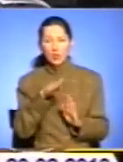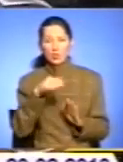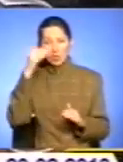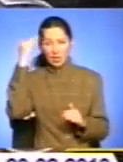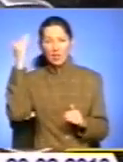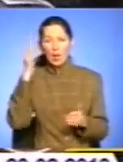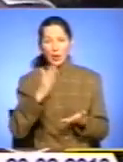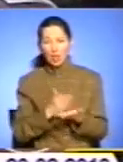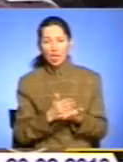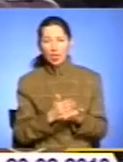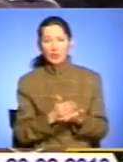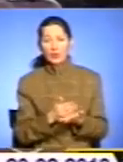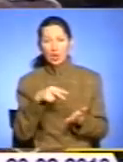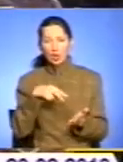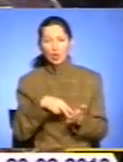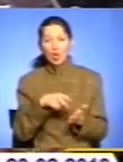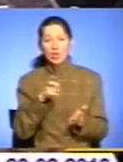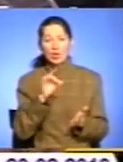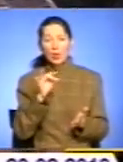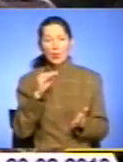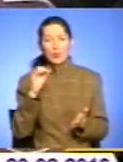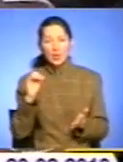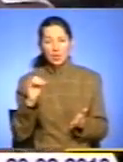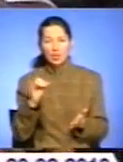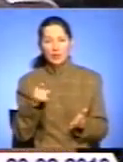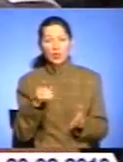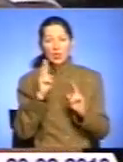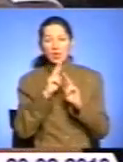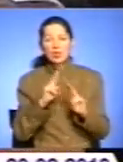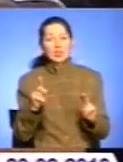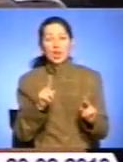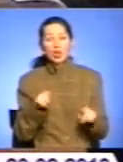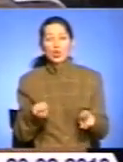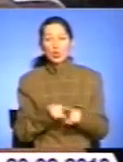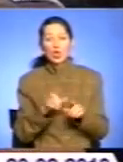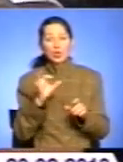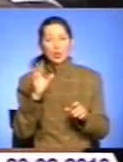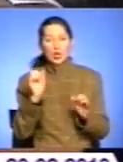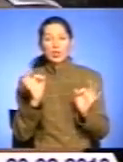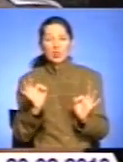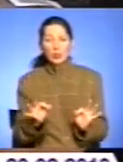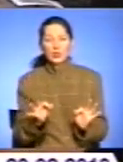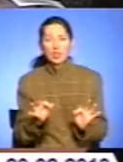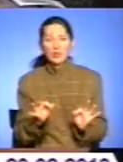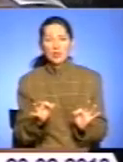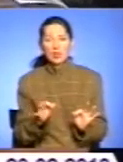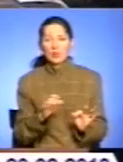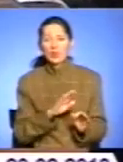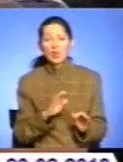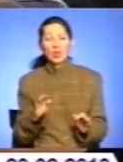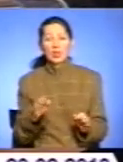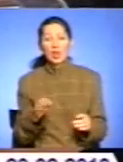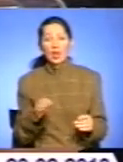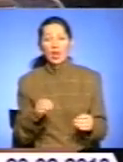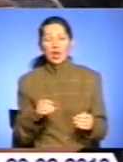нами, які стоять на біржі, вони не знають, що таке соціальна справедливість і не влаштовує